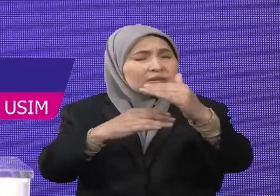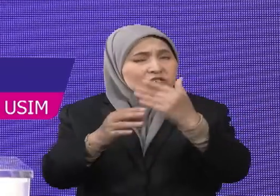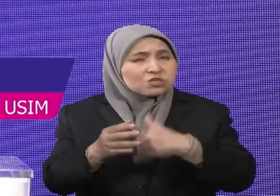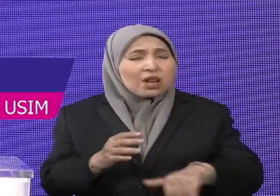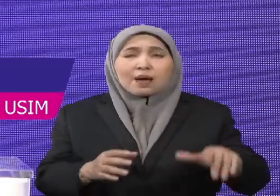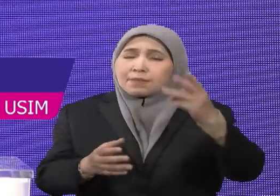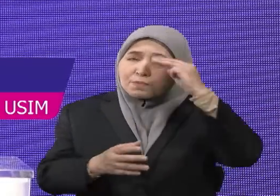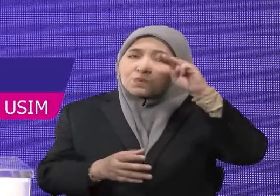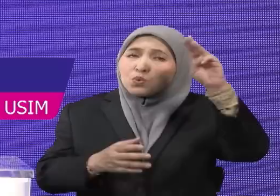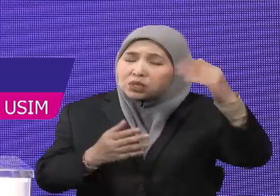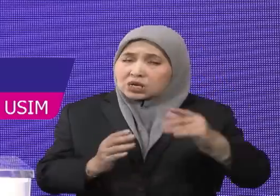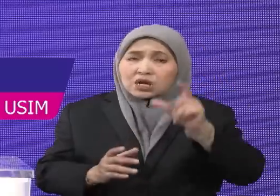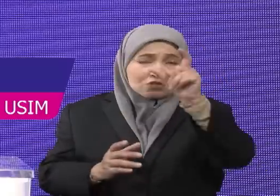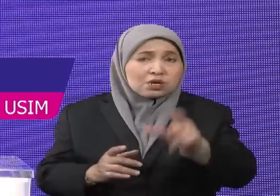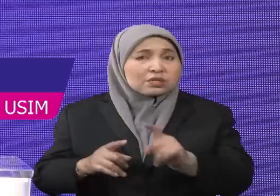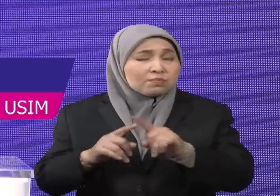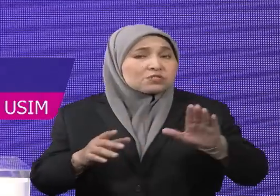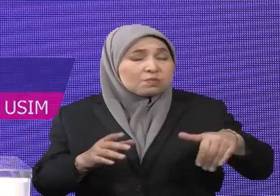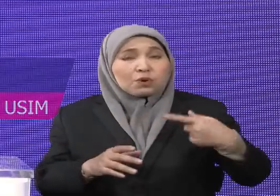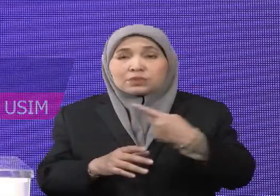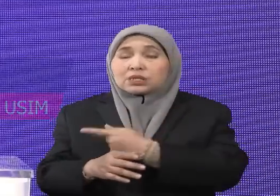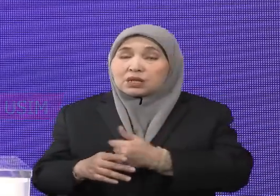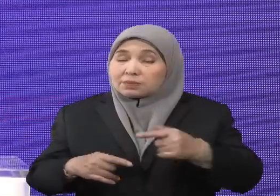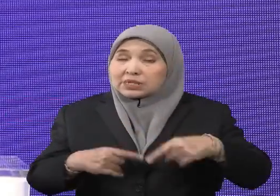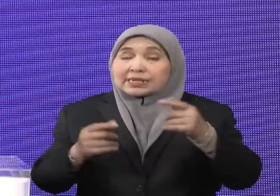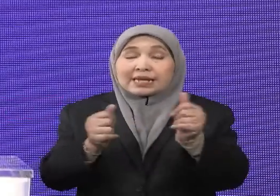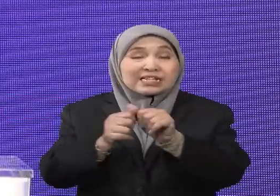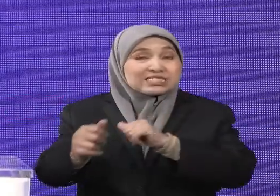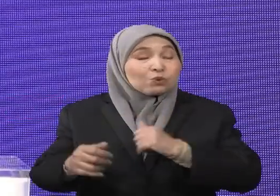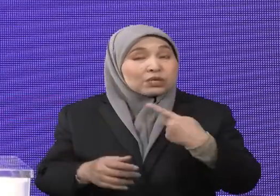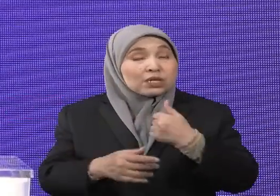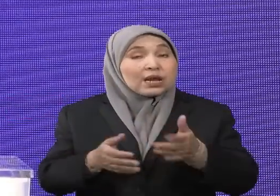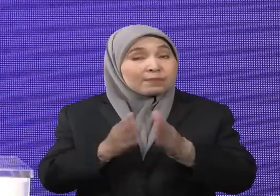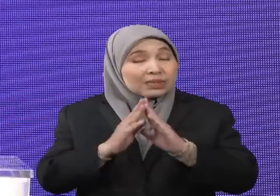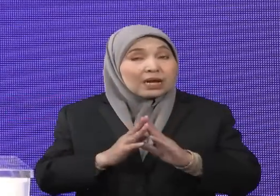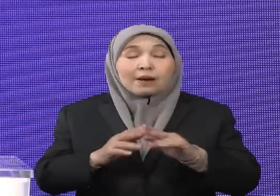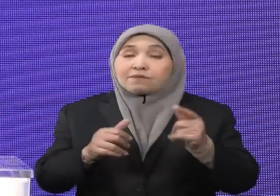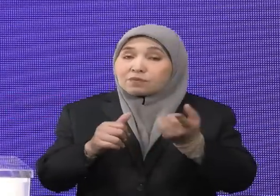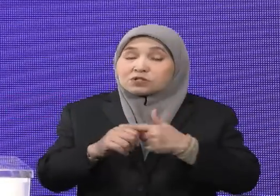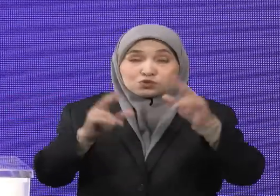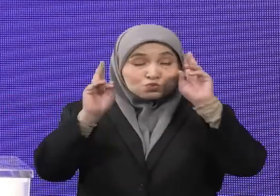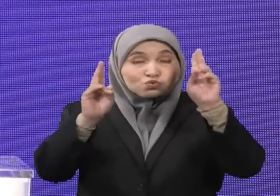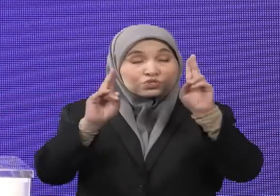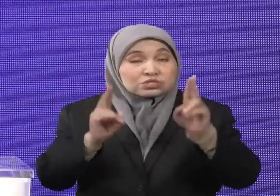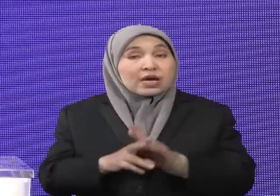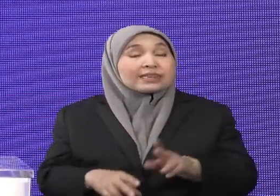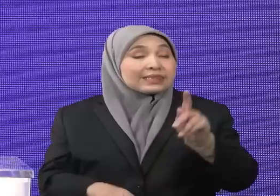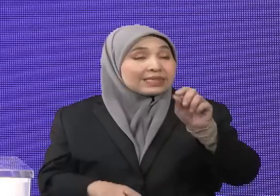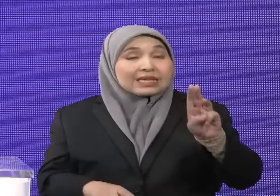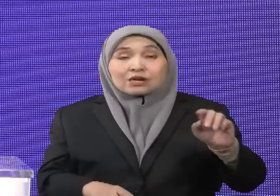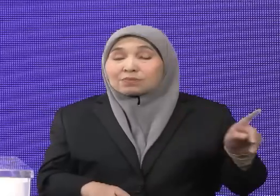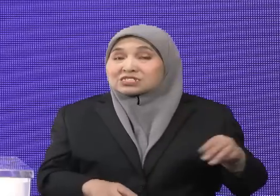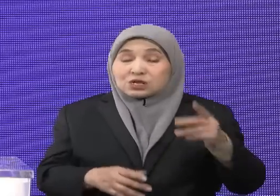memuliakan seseorang tetapi sebelum kita pergi dengan lebih jauh kita minta terlebih dahulu al-fatil Ustaz tirmizi